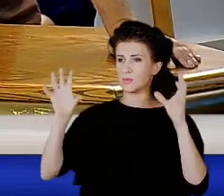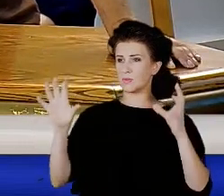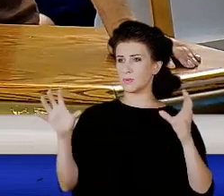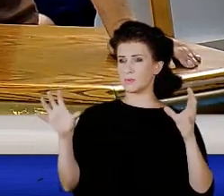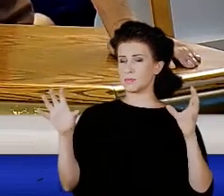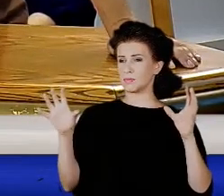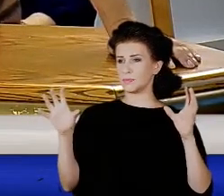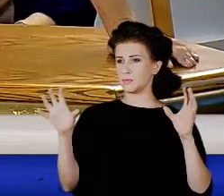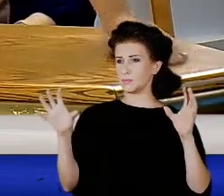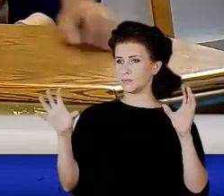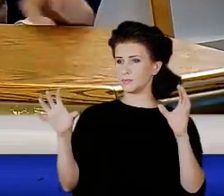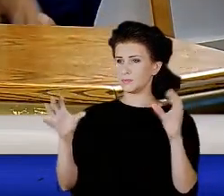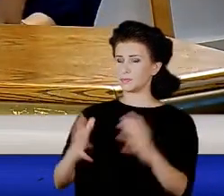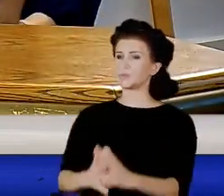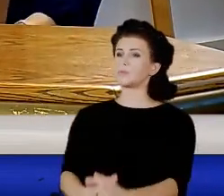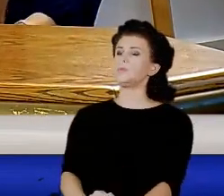To nie jest nic innego.